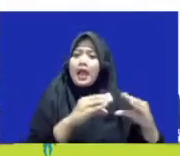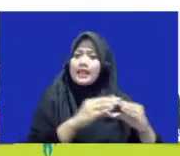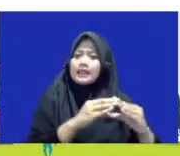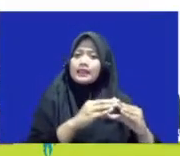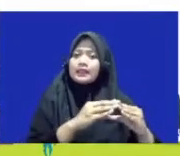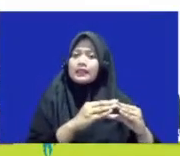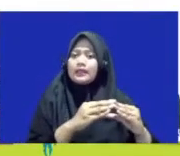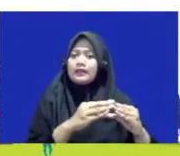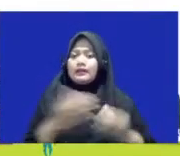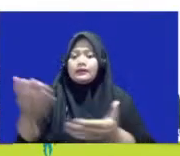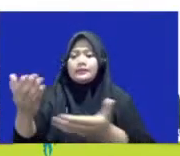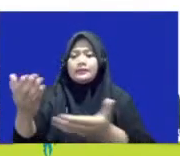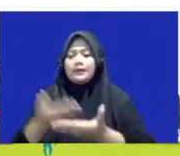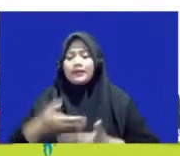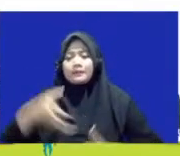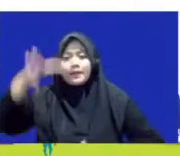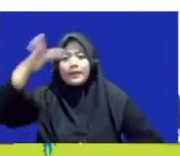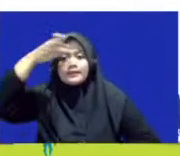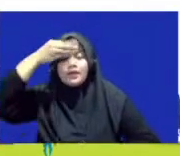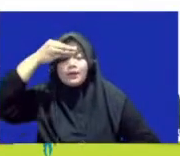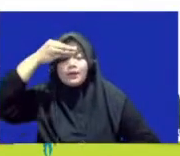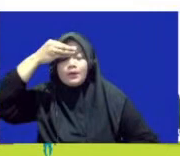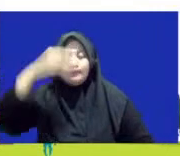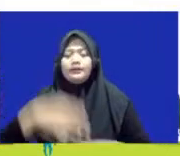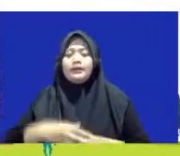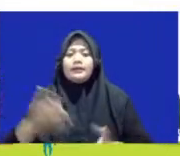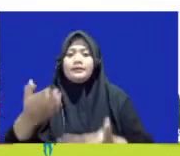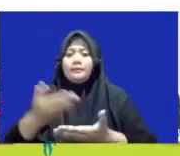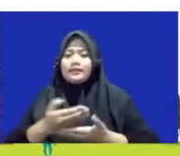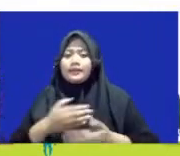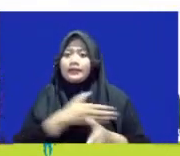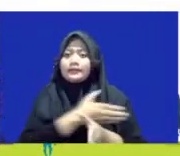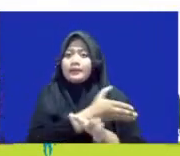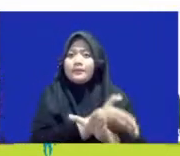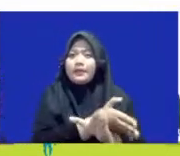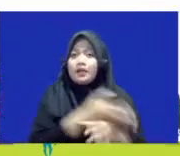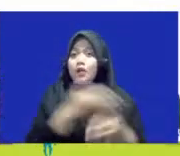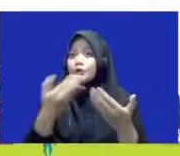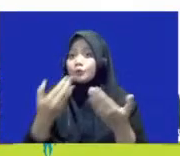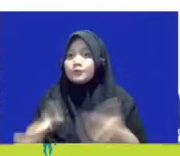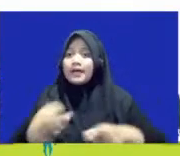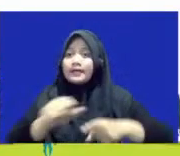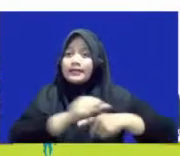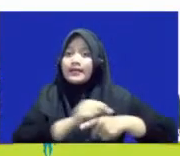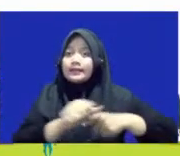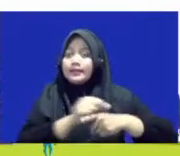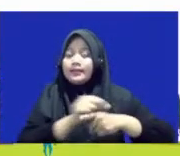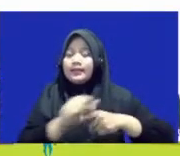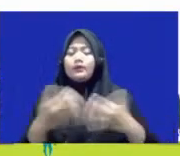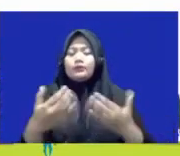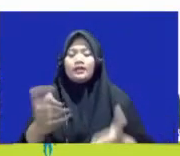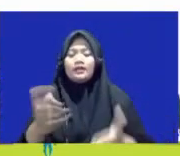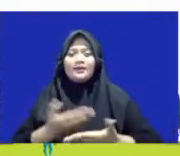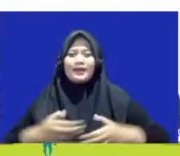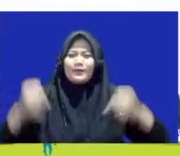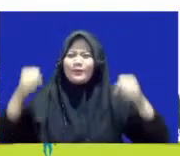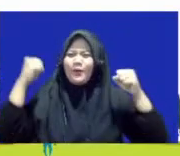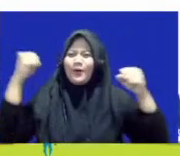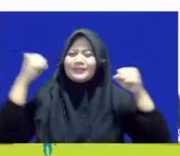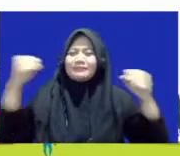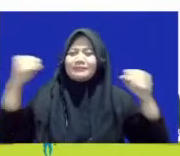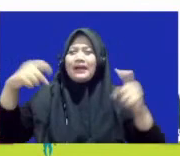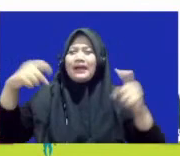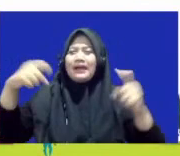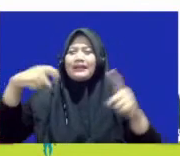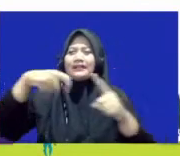pengetahuan, mereka diberikan keterampilan, sudah dilatih, hanya diberikan semangat korsa yang sama, sehingga